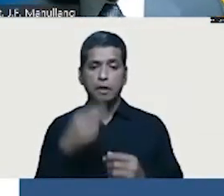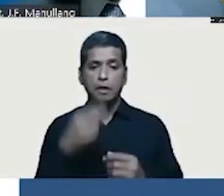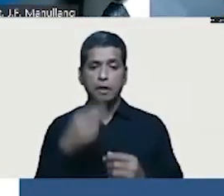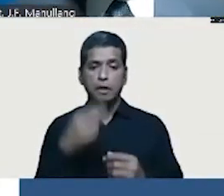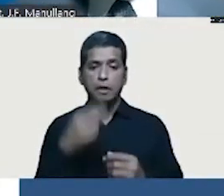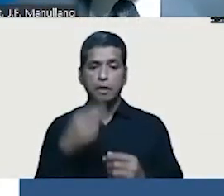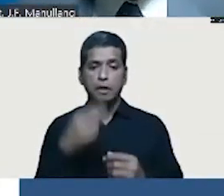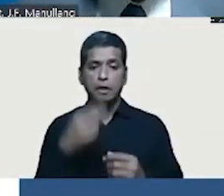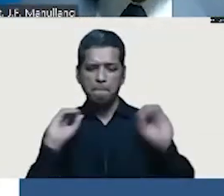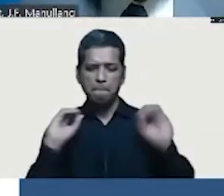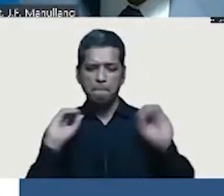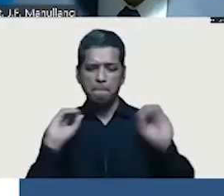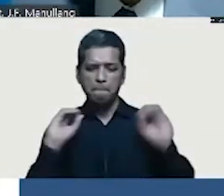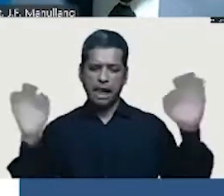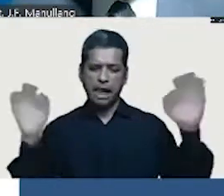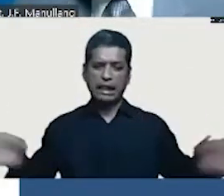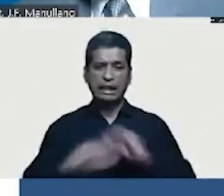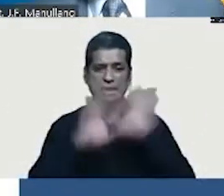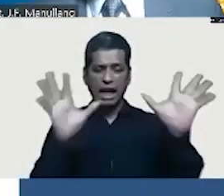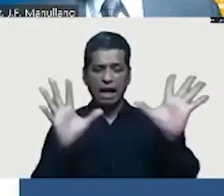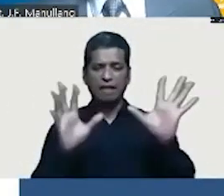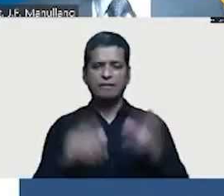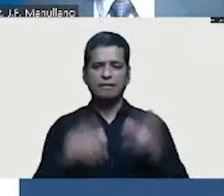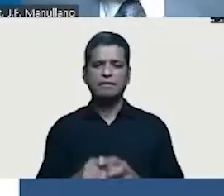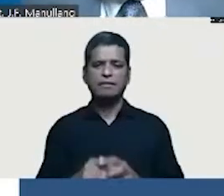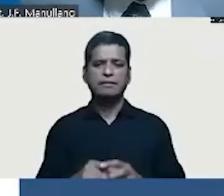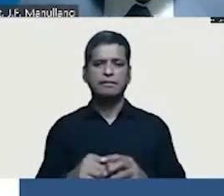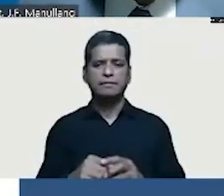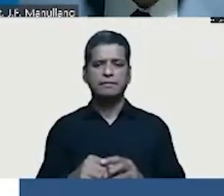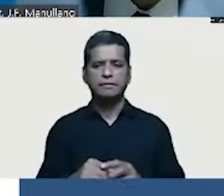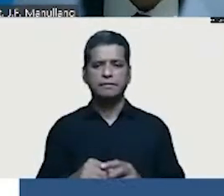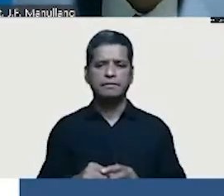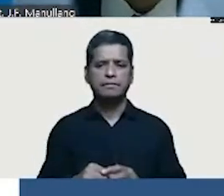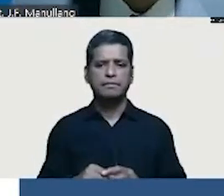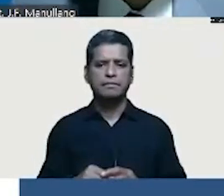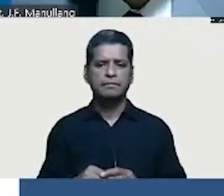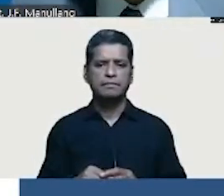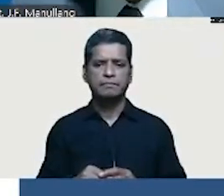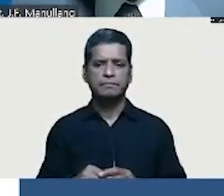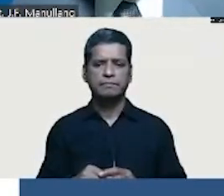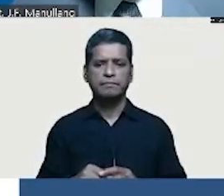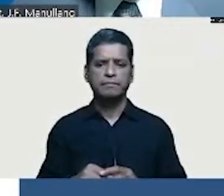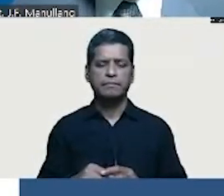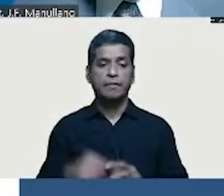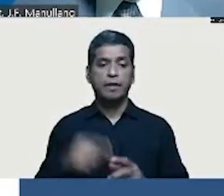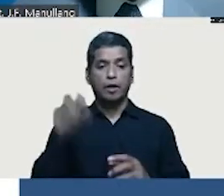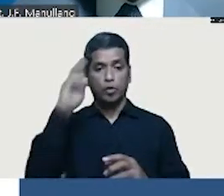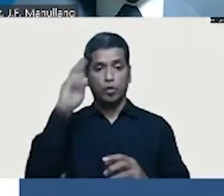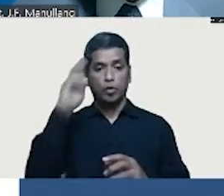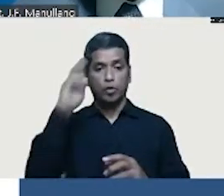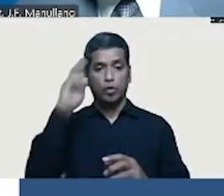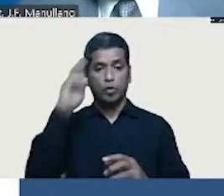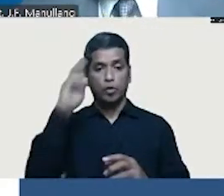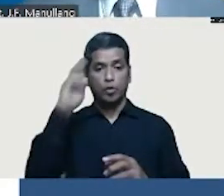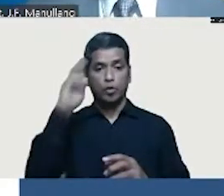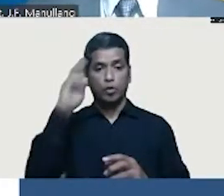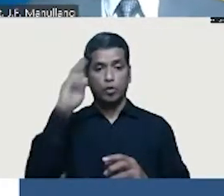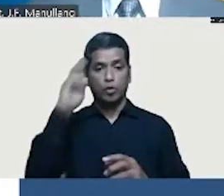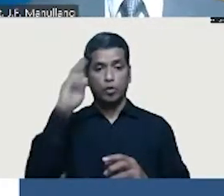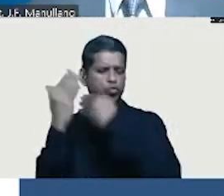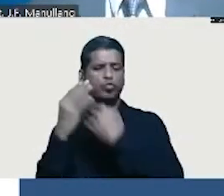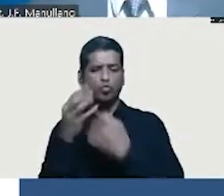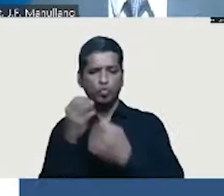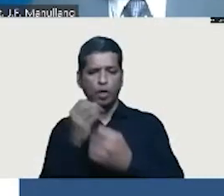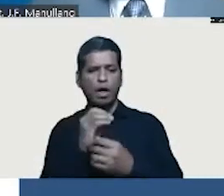identitasnya jadikan juga lagi nabi telah diamalkan diperingatkan oleh Kristus nabi-nabi palsu juga datang ke Tetapi dia